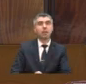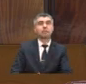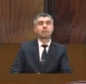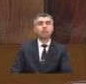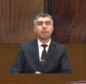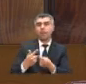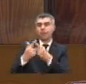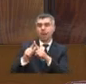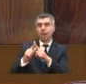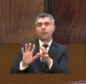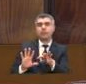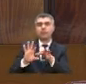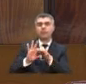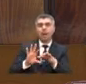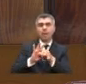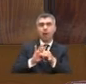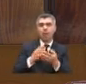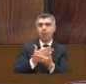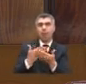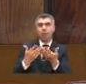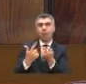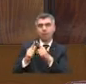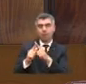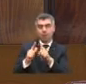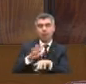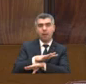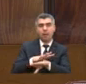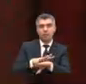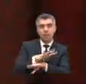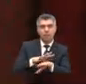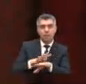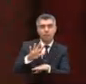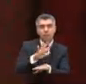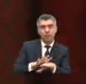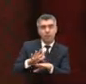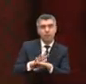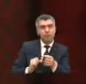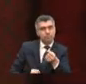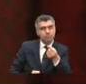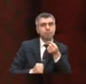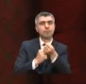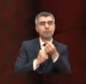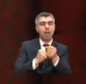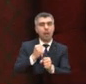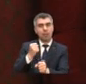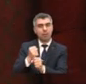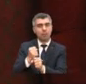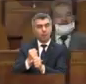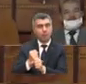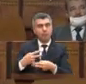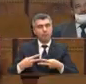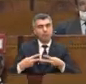الاتفاقيات اللي عقدتها مؤخرا مع بعض الجهات اللي كتدخل في إطار المخطط الوطني للنهوض بالتشغيل اللي أطلقته